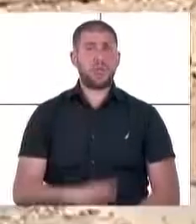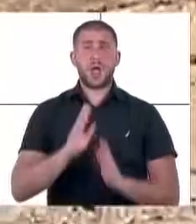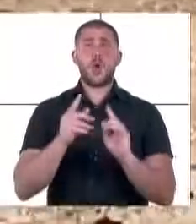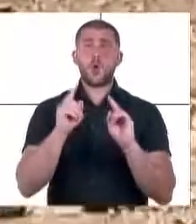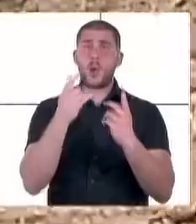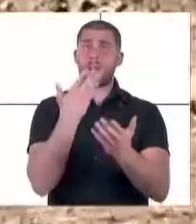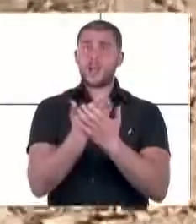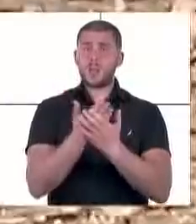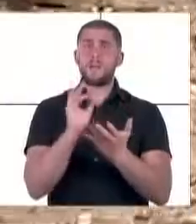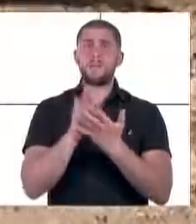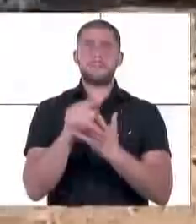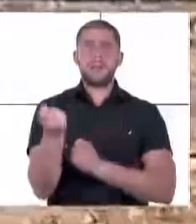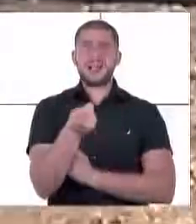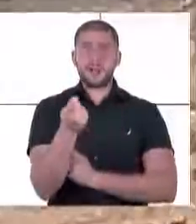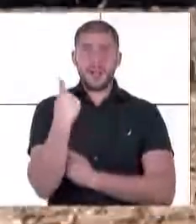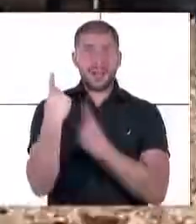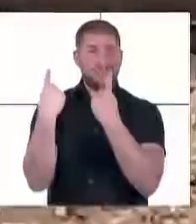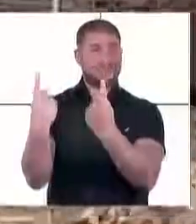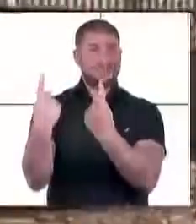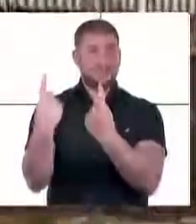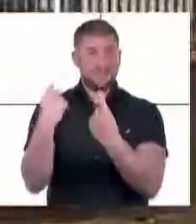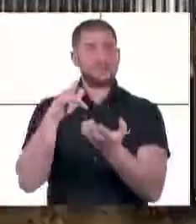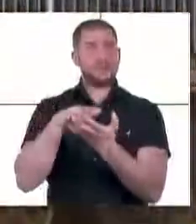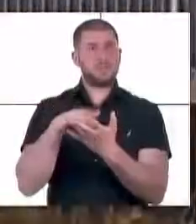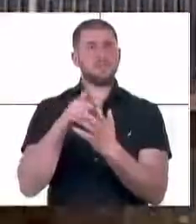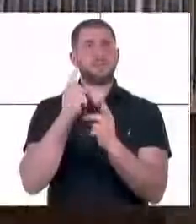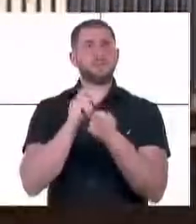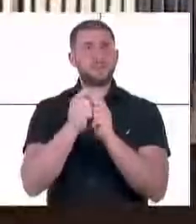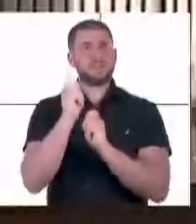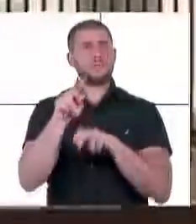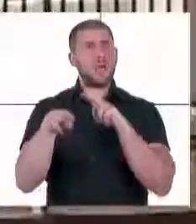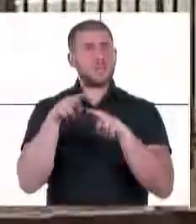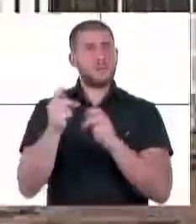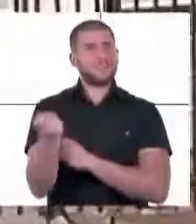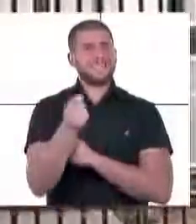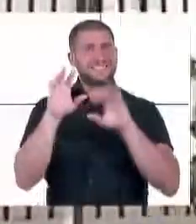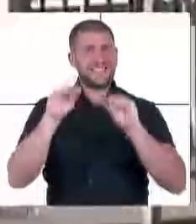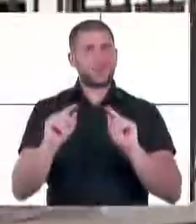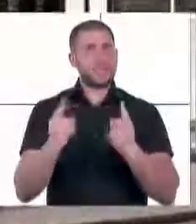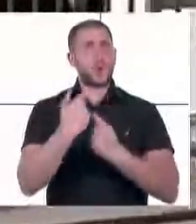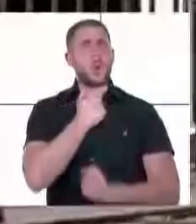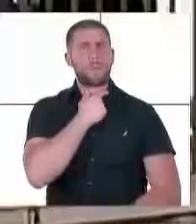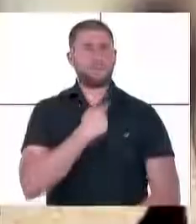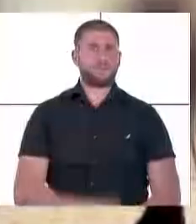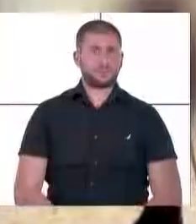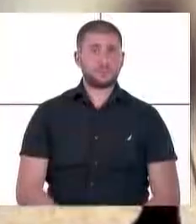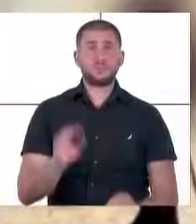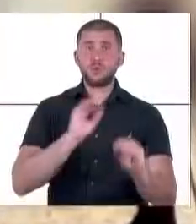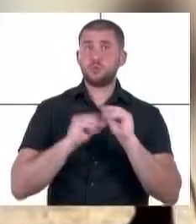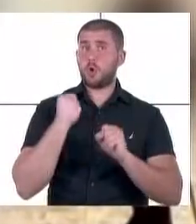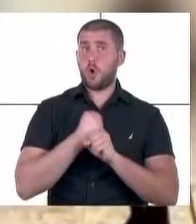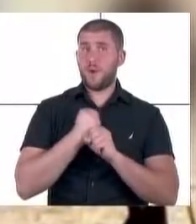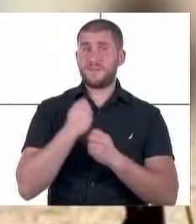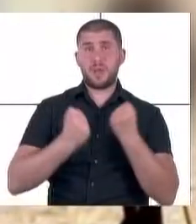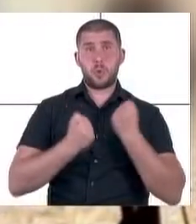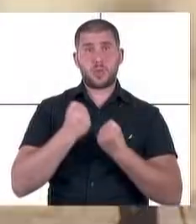פי העדויות, בזמן שלוחמי האש עצמם נמצאים במשמרת ואמורים לטפל בשריפות ובאירועי חירום. השימוש בעובדים ובכלי